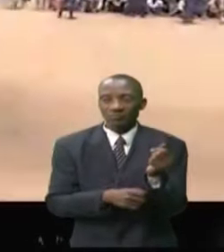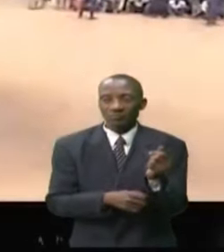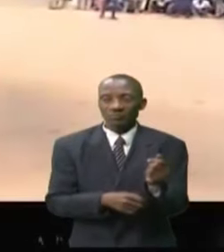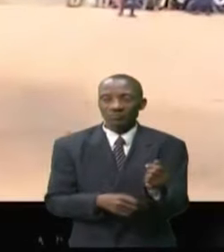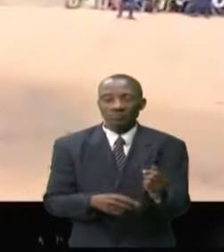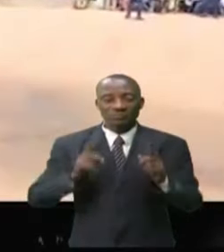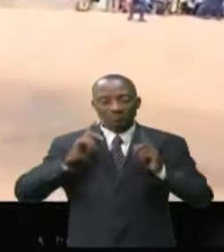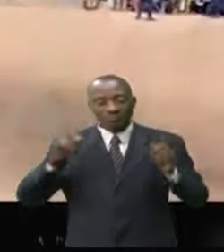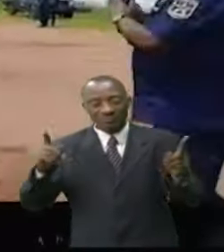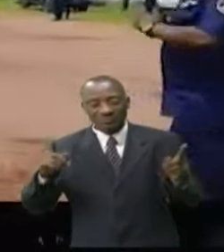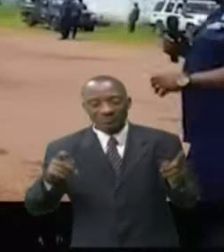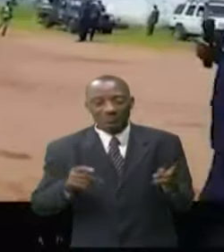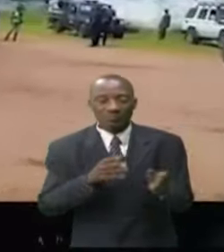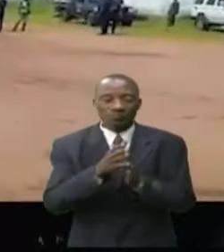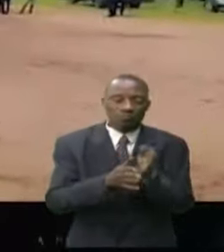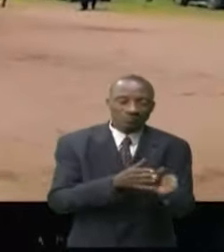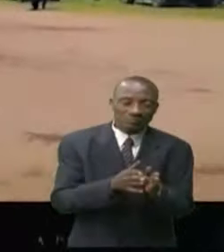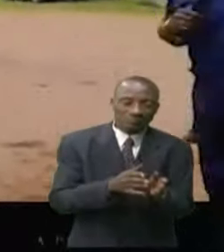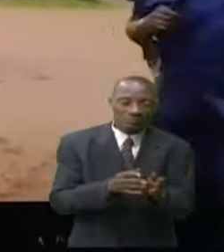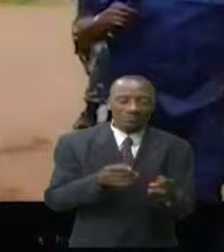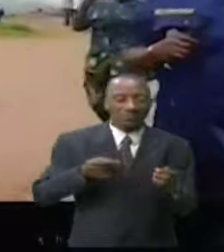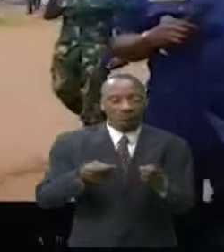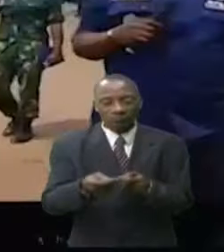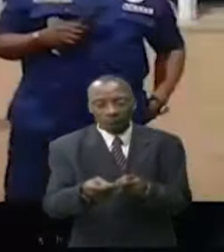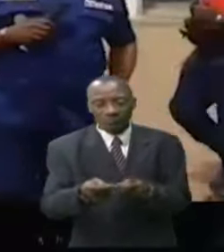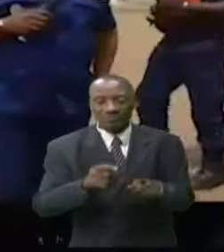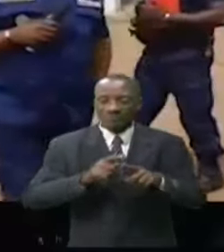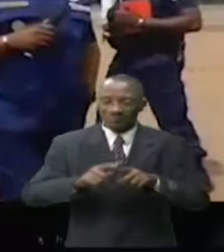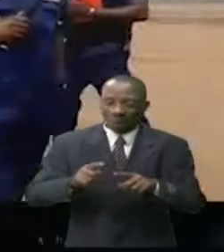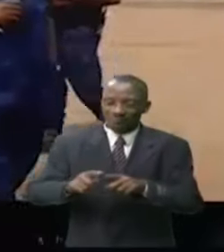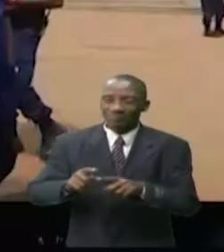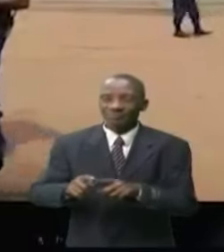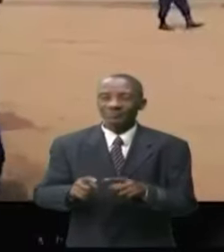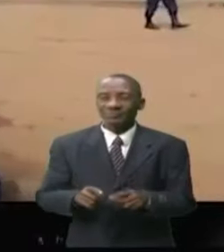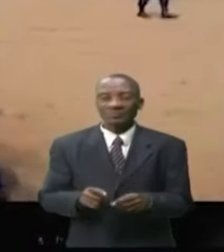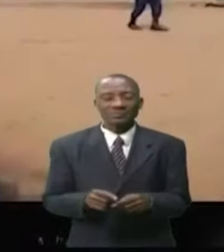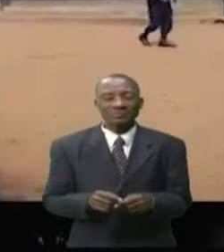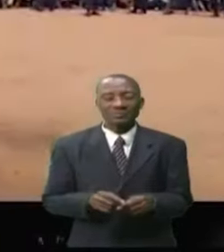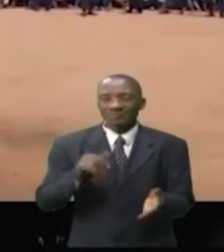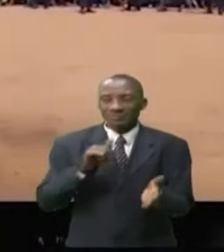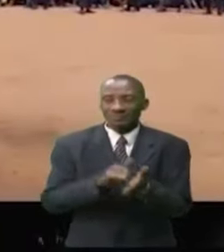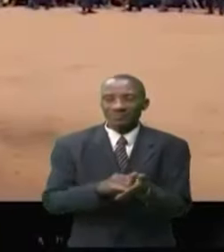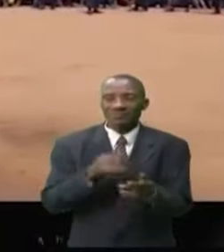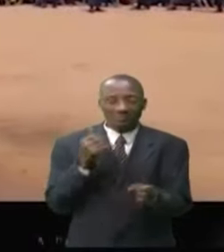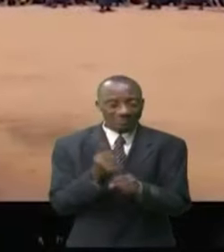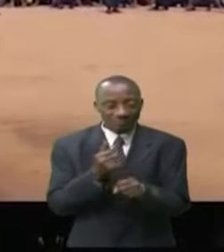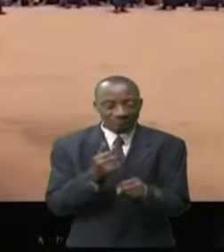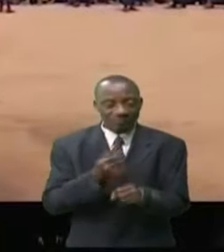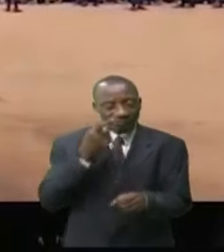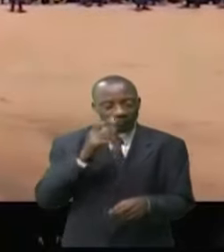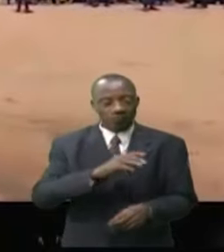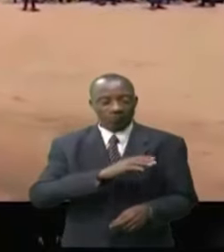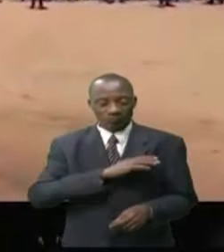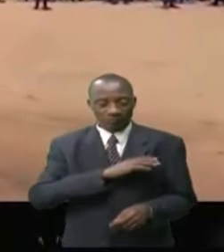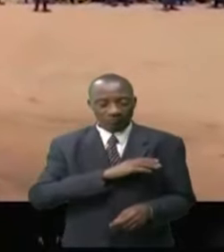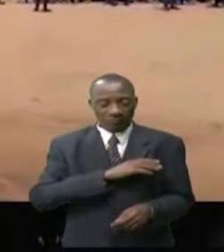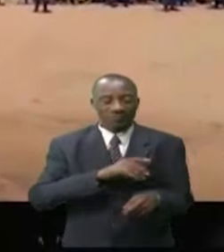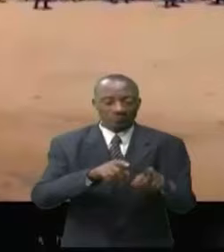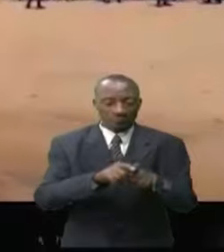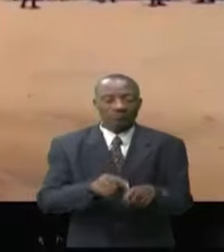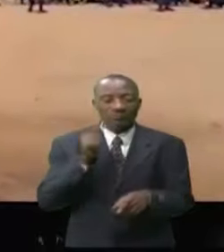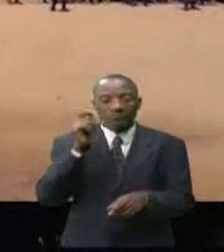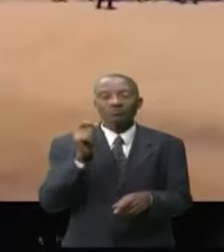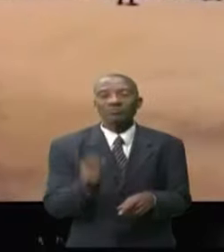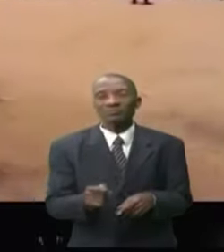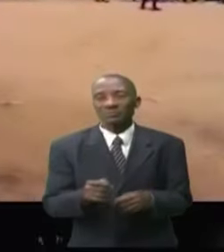nouvelles recrues qui seront bien formés afin de sécuriser davantage sa population à dit Silvano kassongo la parade s'est